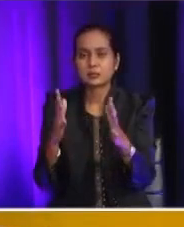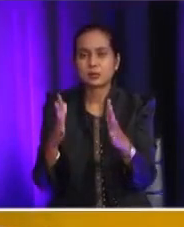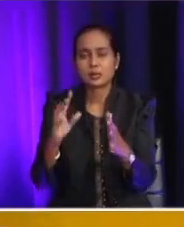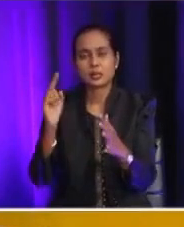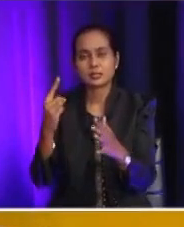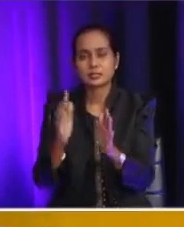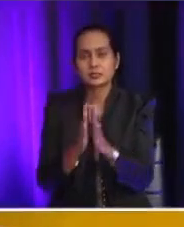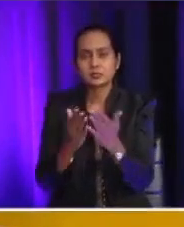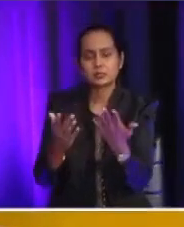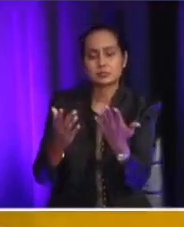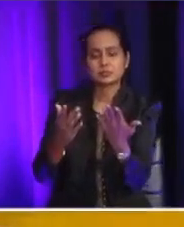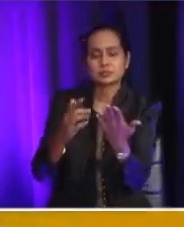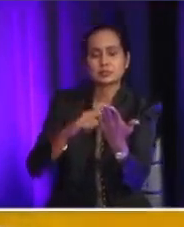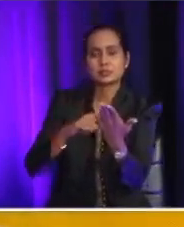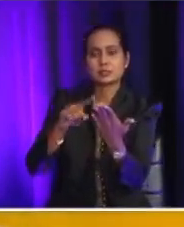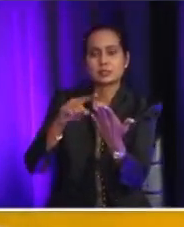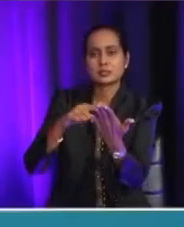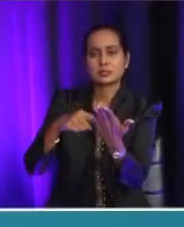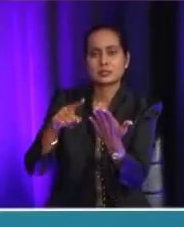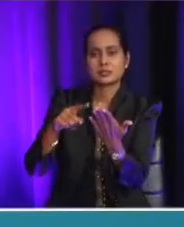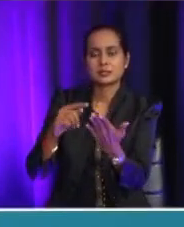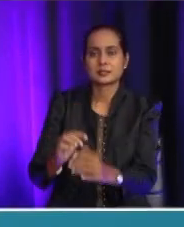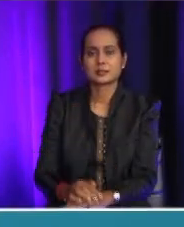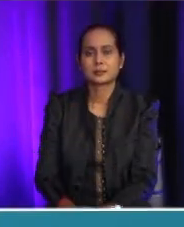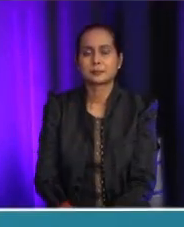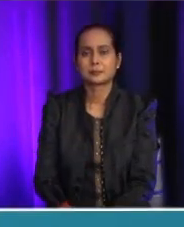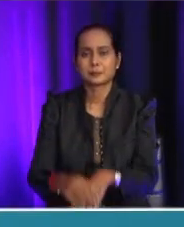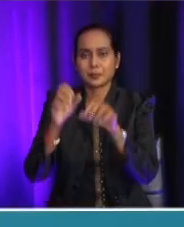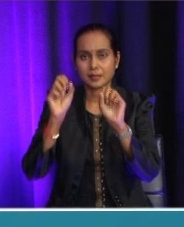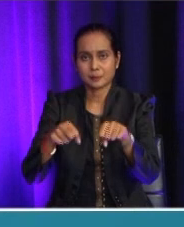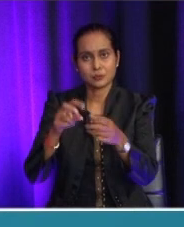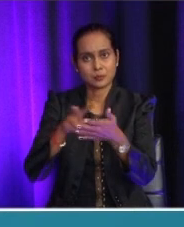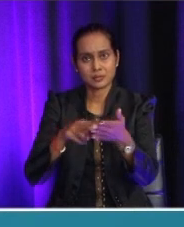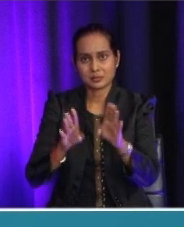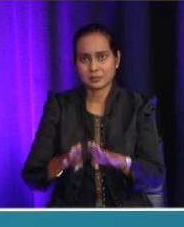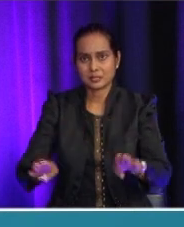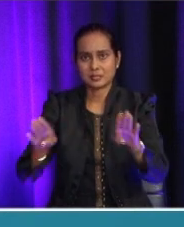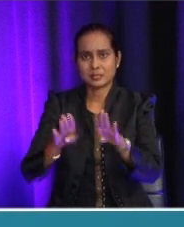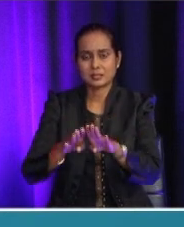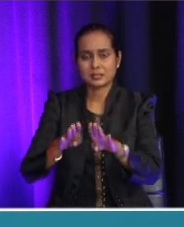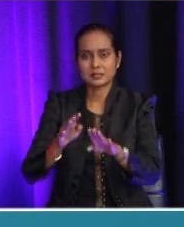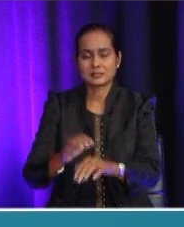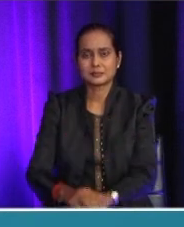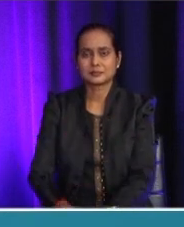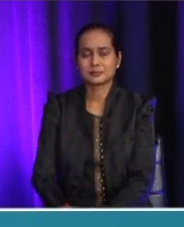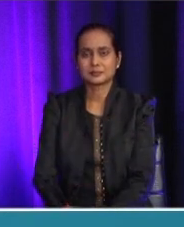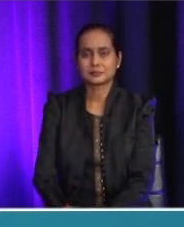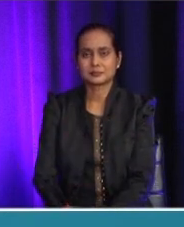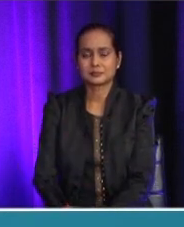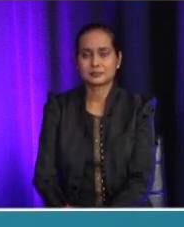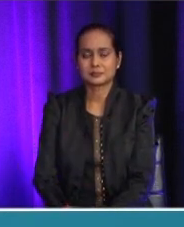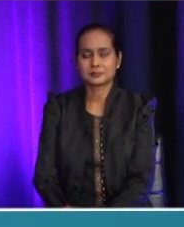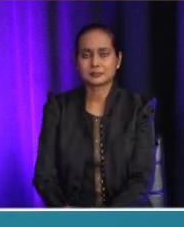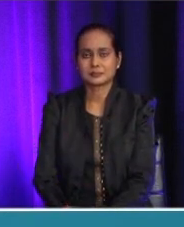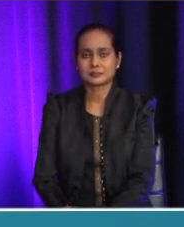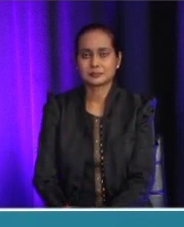buka telefon pintar ya macam ni ya. Jadi boleh baca berita hanya di hujung jari. Dan kalau di